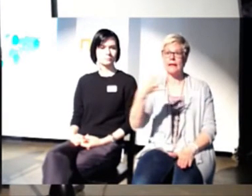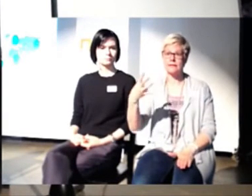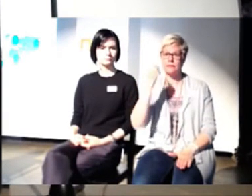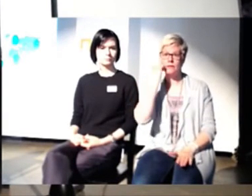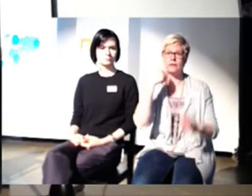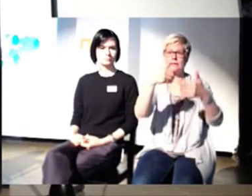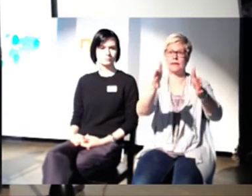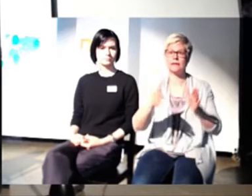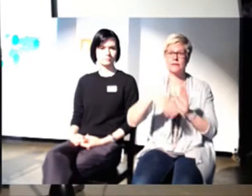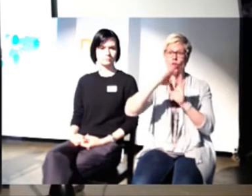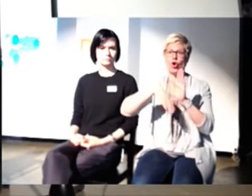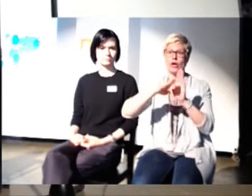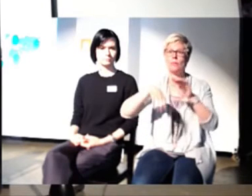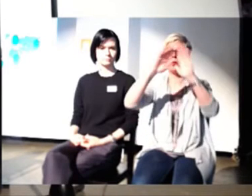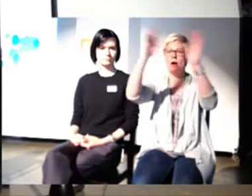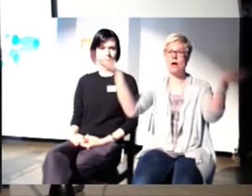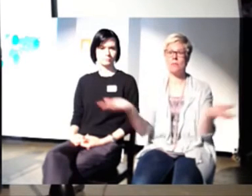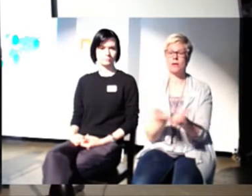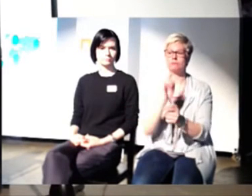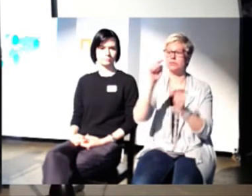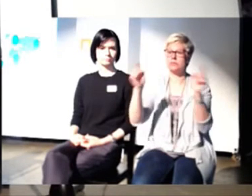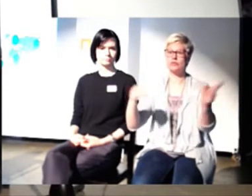residenssiohjelmaa, maailmanlaajuisesti toimivaa